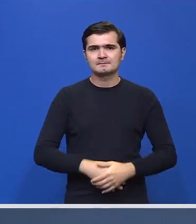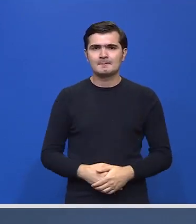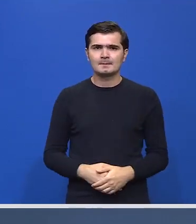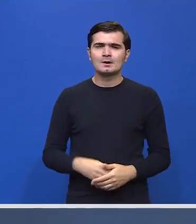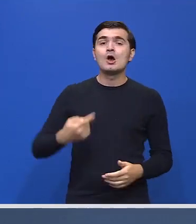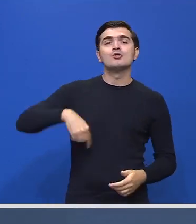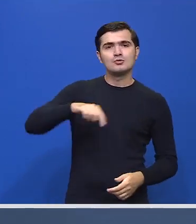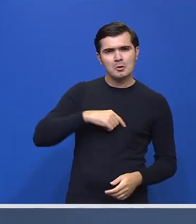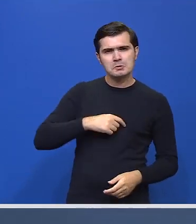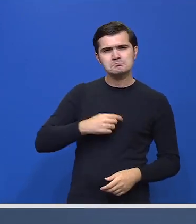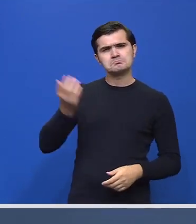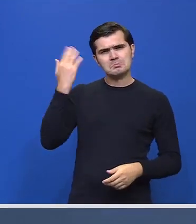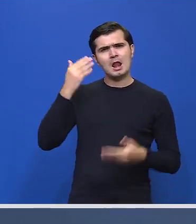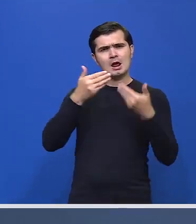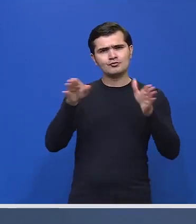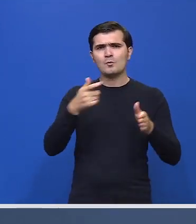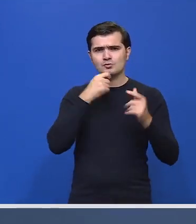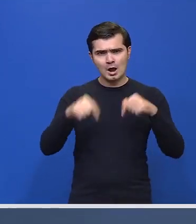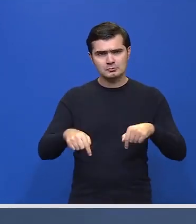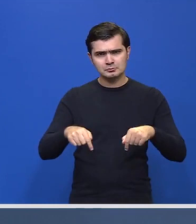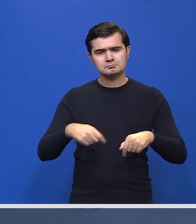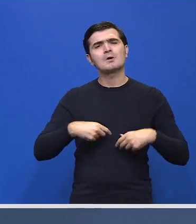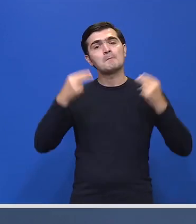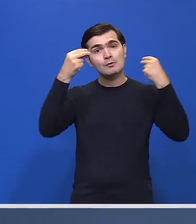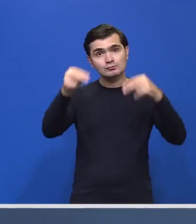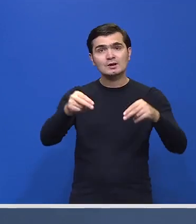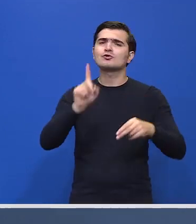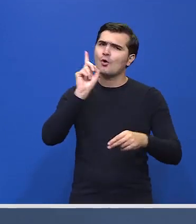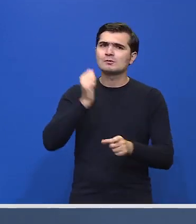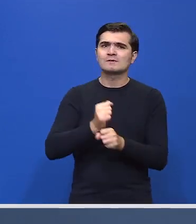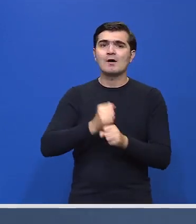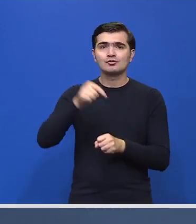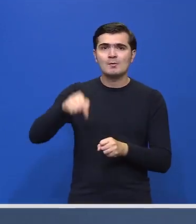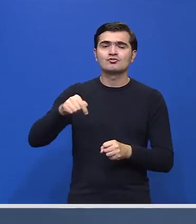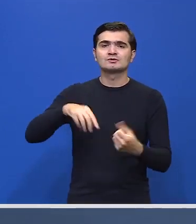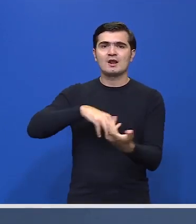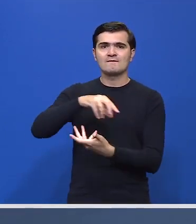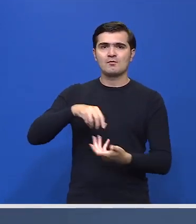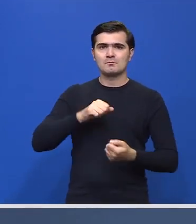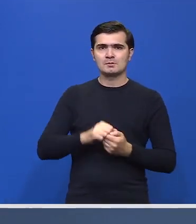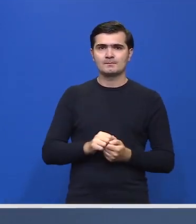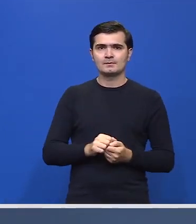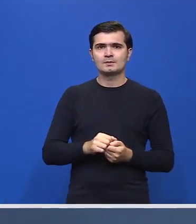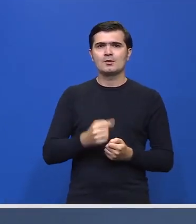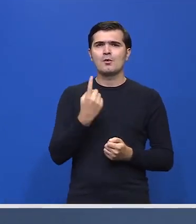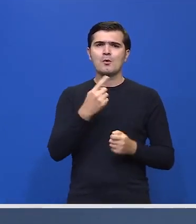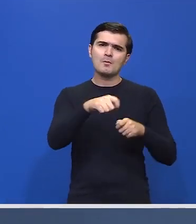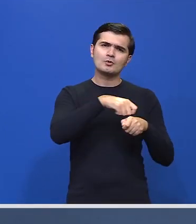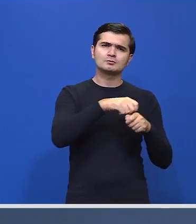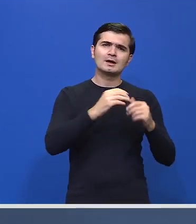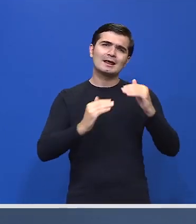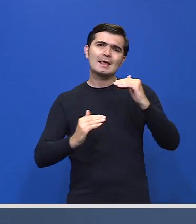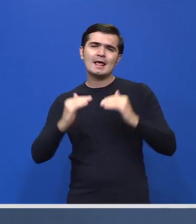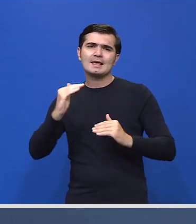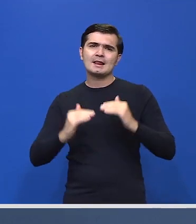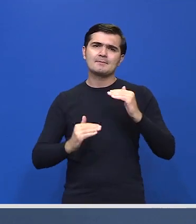Noi am anunțat încă de la începutul acestui an că această reformă se va face, o ajustare echilibrată din perspectiva